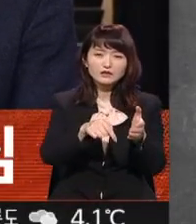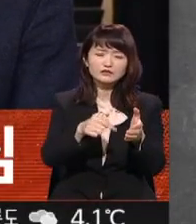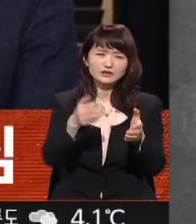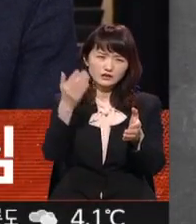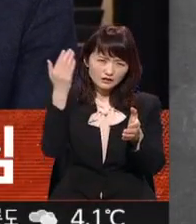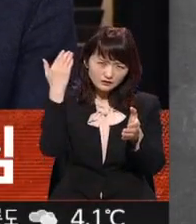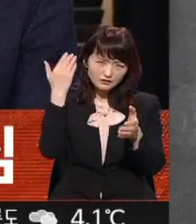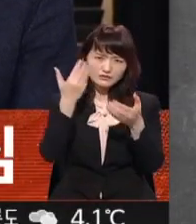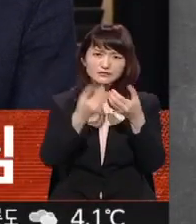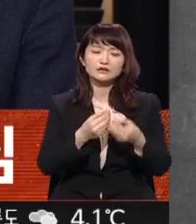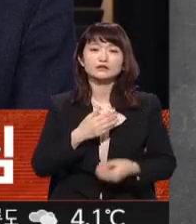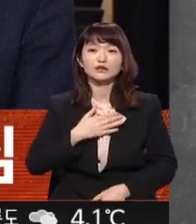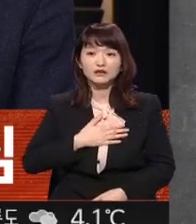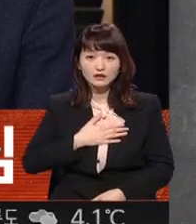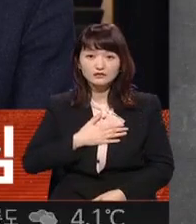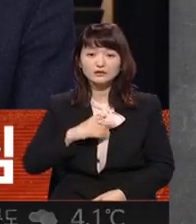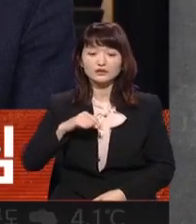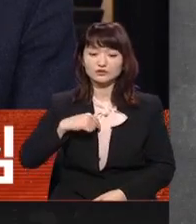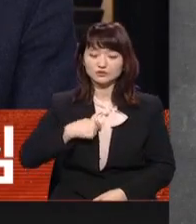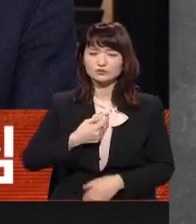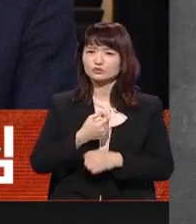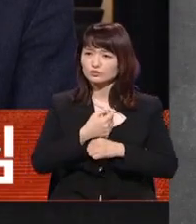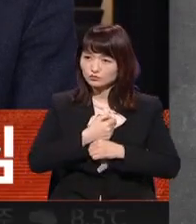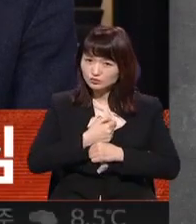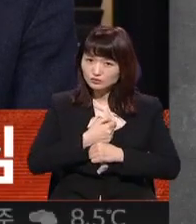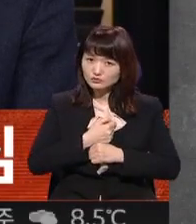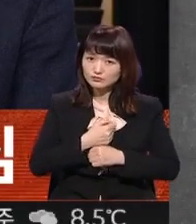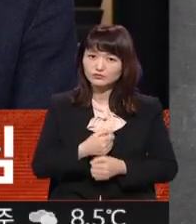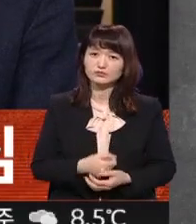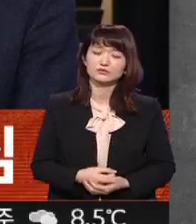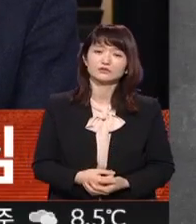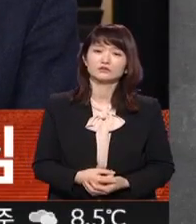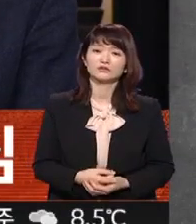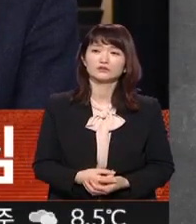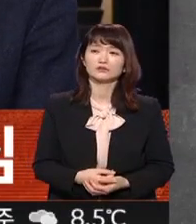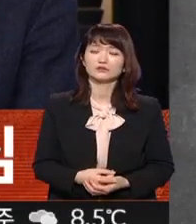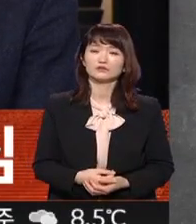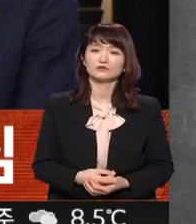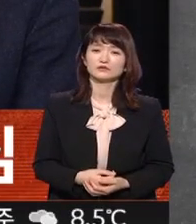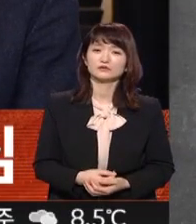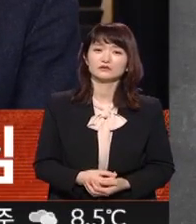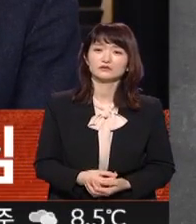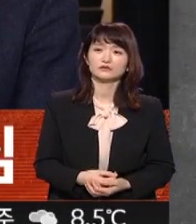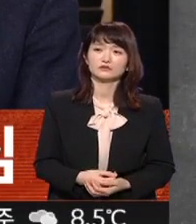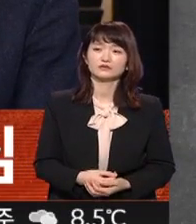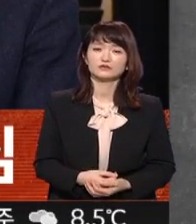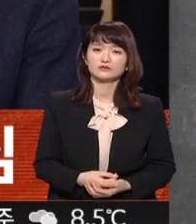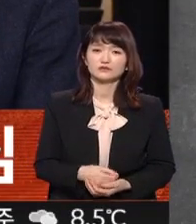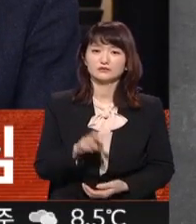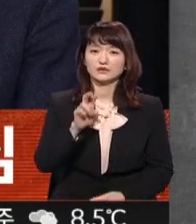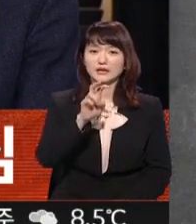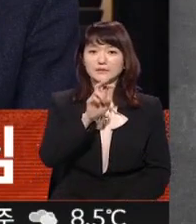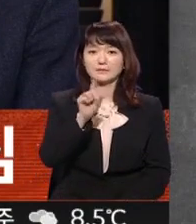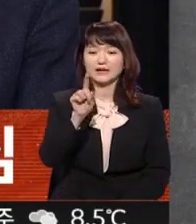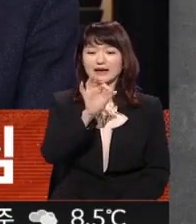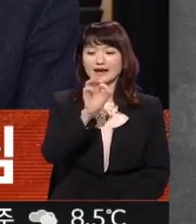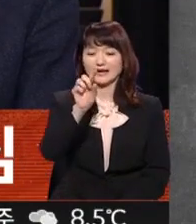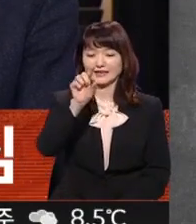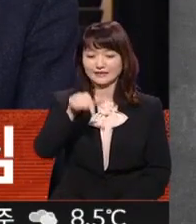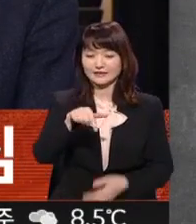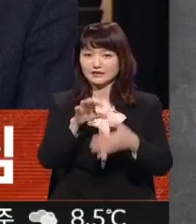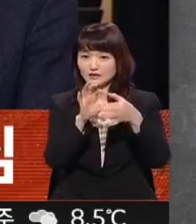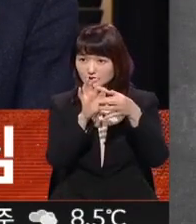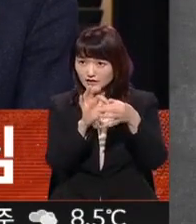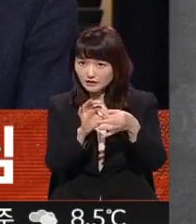알았으면 조금 스스로 조심도 했을 것 같은데 말이죠 사실 이제 방금 말씀하신 대로 마약류와 연관돼 가지고는